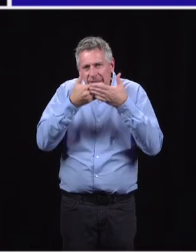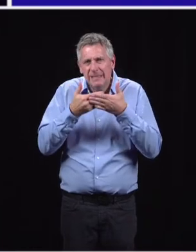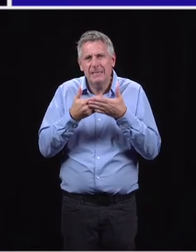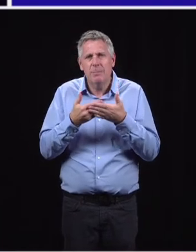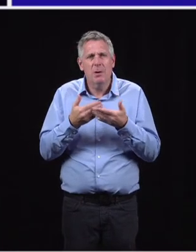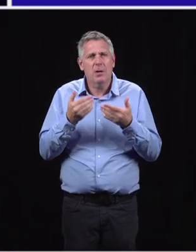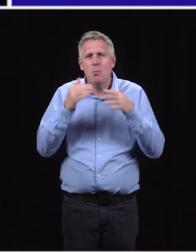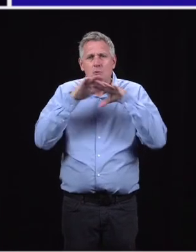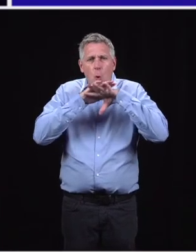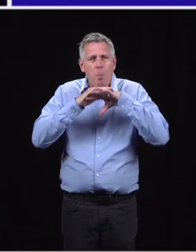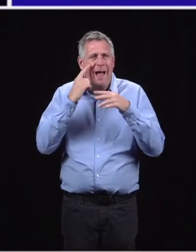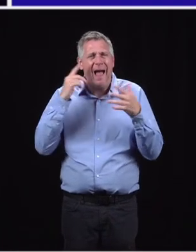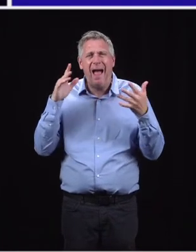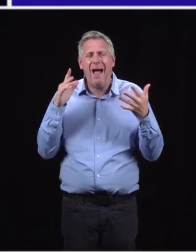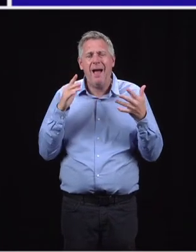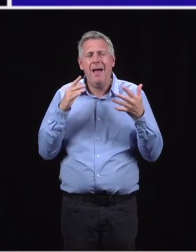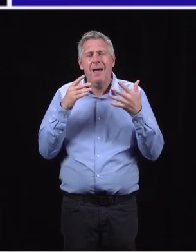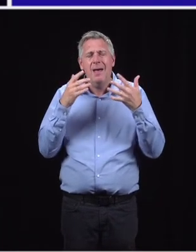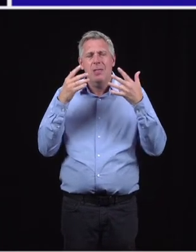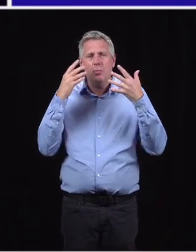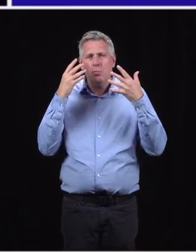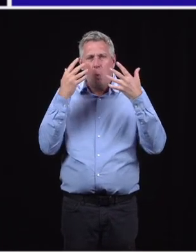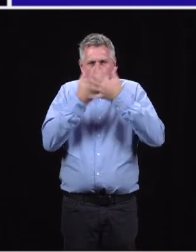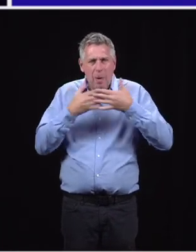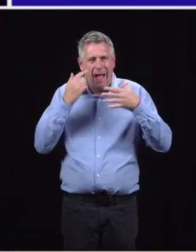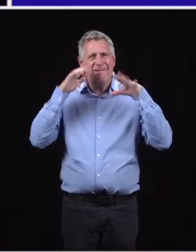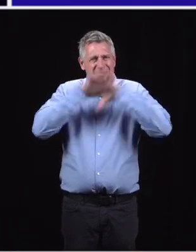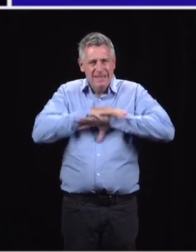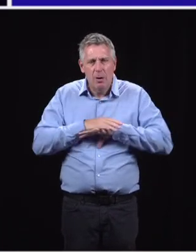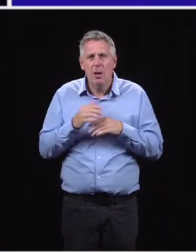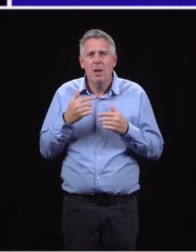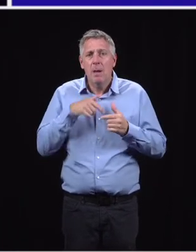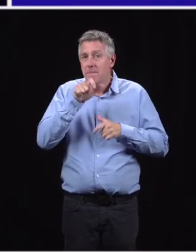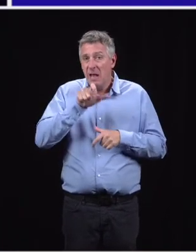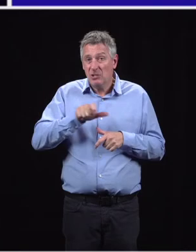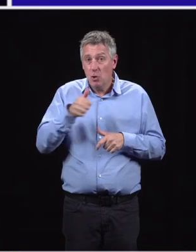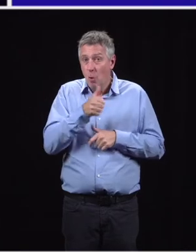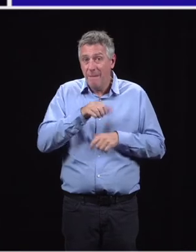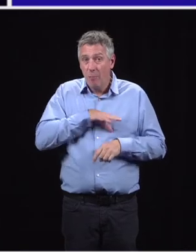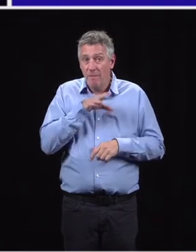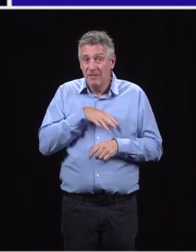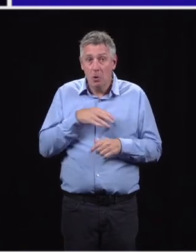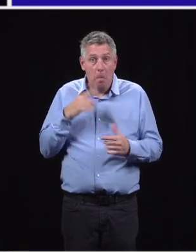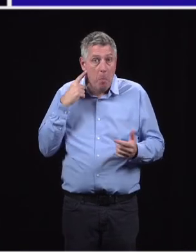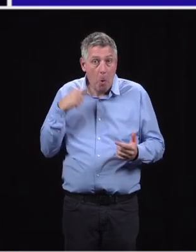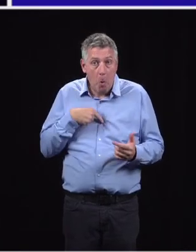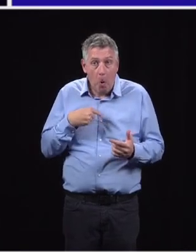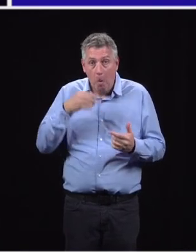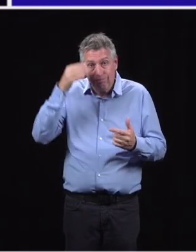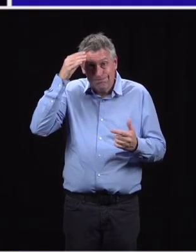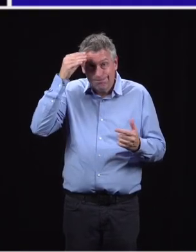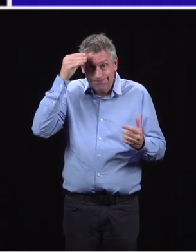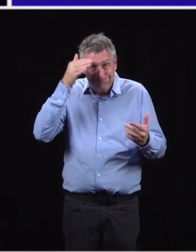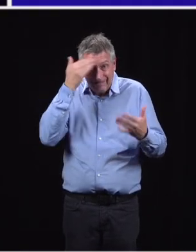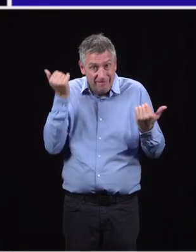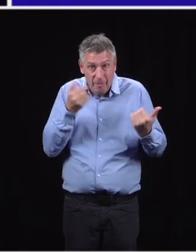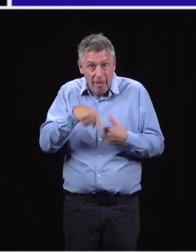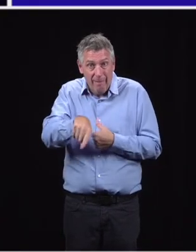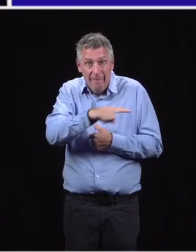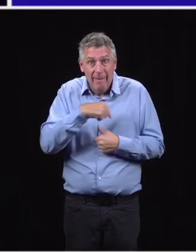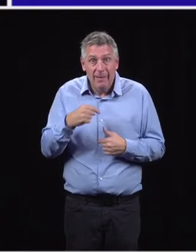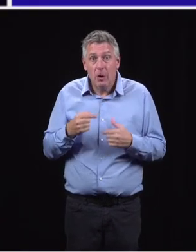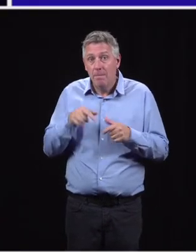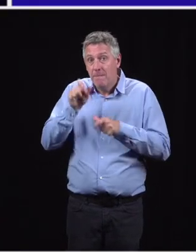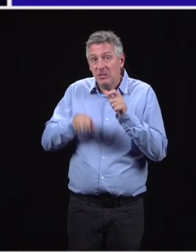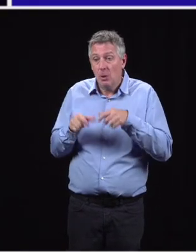trouble invisible la plupart des professeurs ne sont pas formés à ça voire même vont avoir une tendance malheureusement à exclure ces